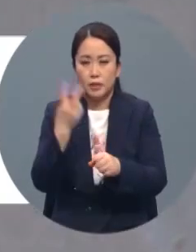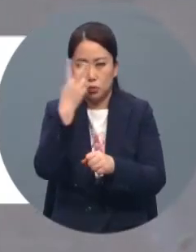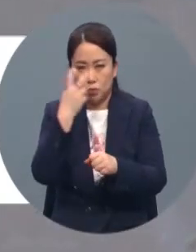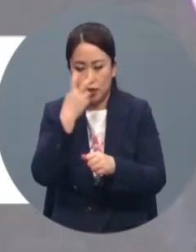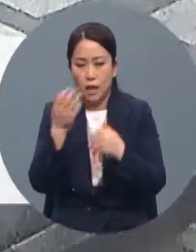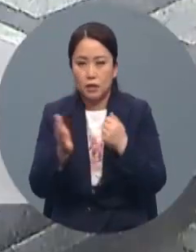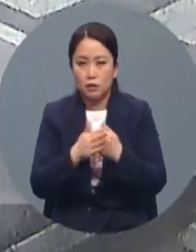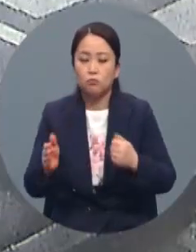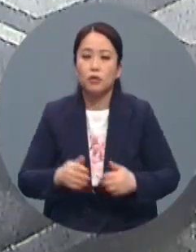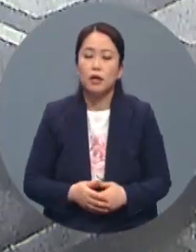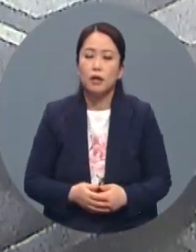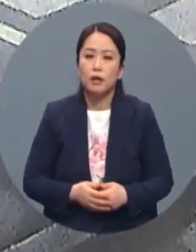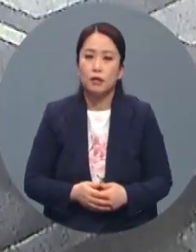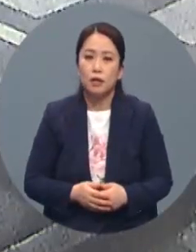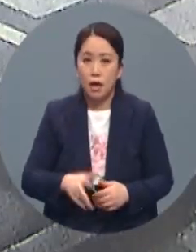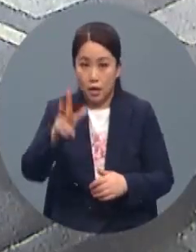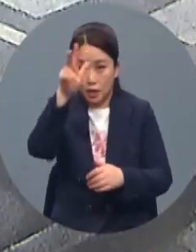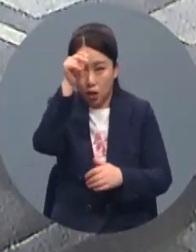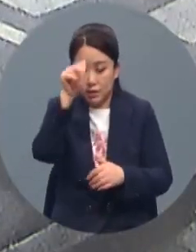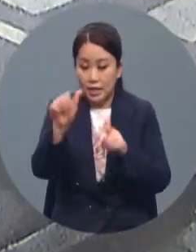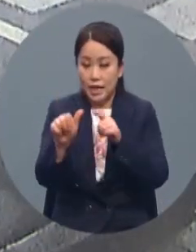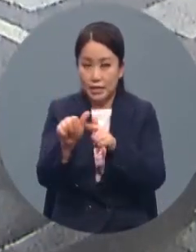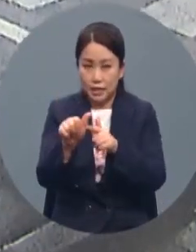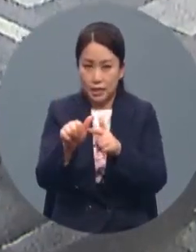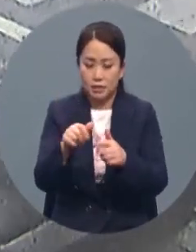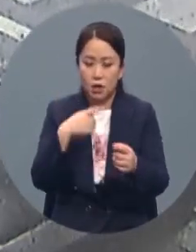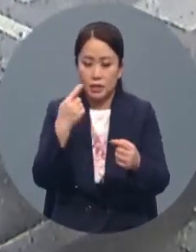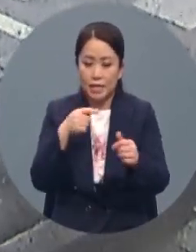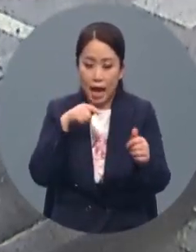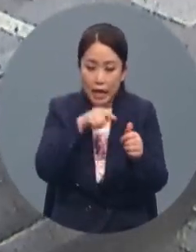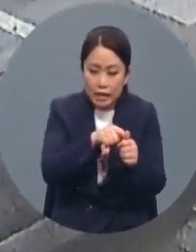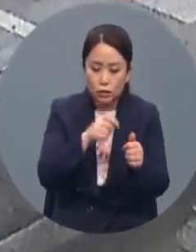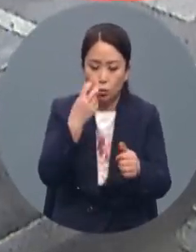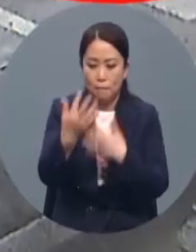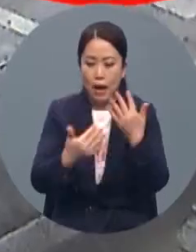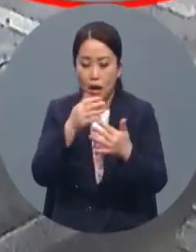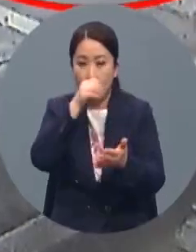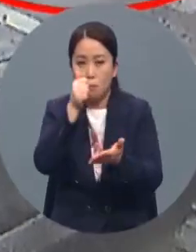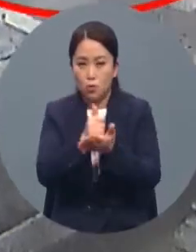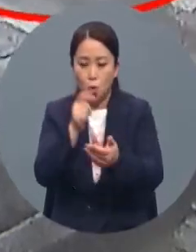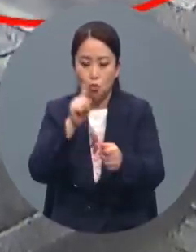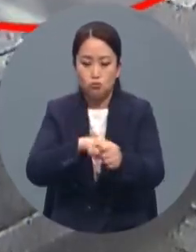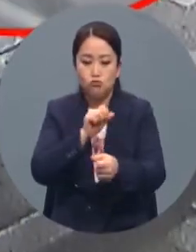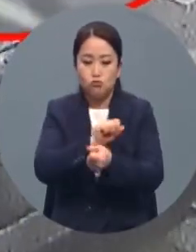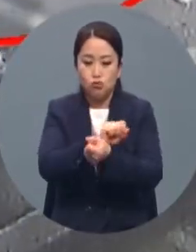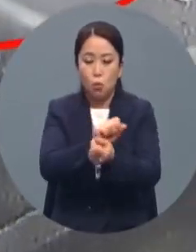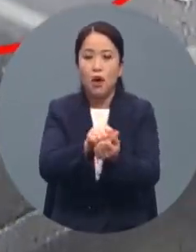때문에. 경찰은 A씨에 대해 살인 방화 혐의로 구속영장을 신청하고